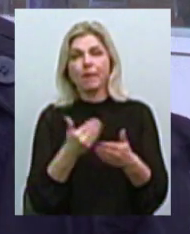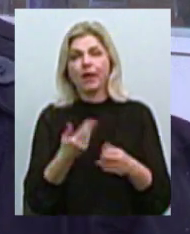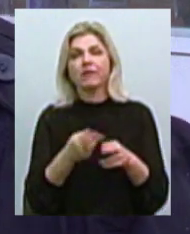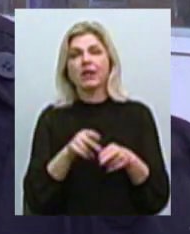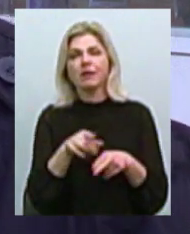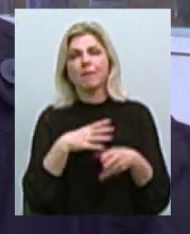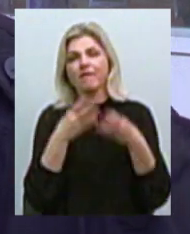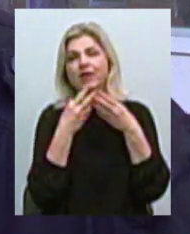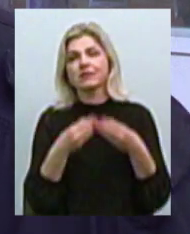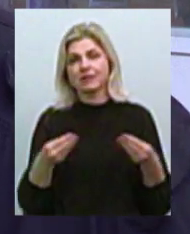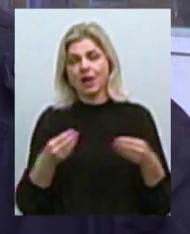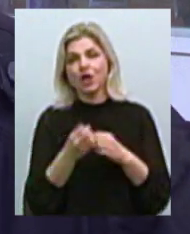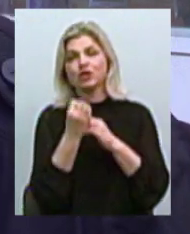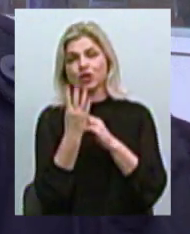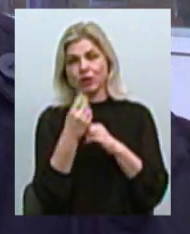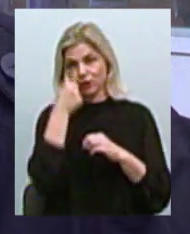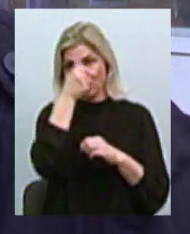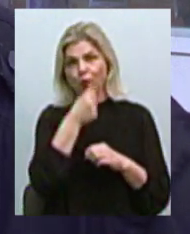весна 2014 року.